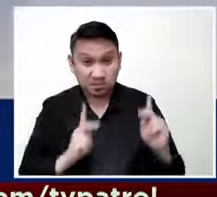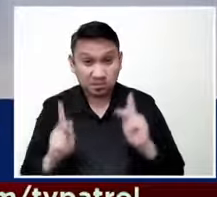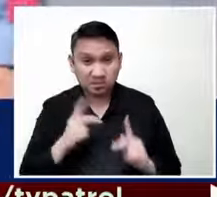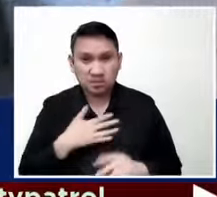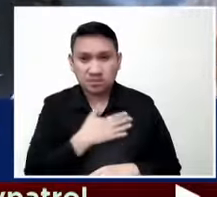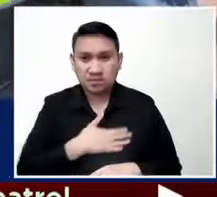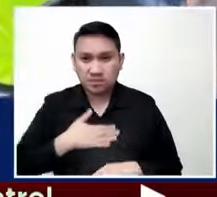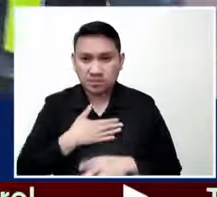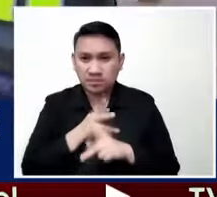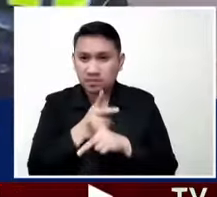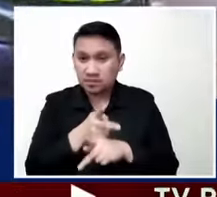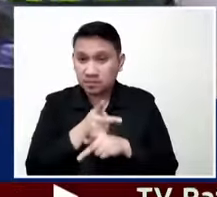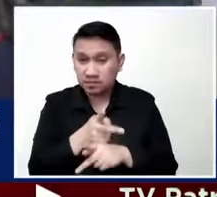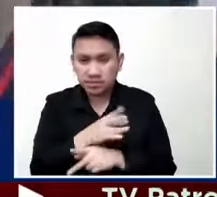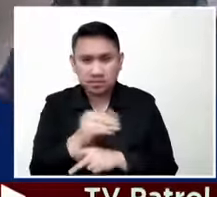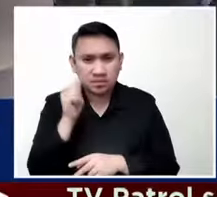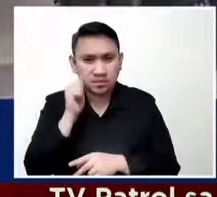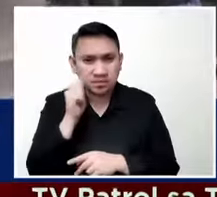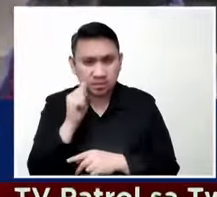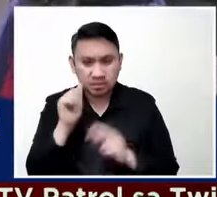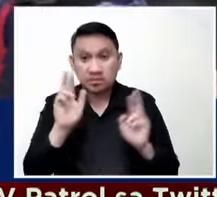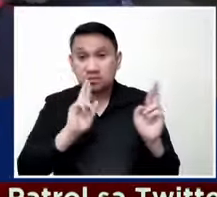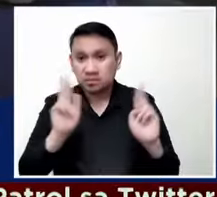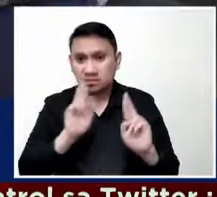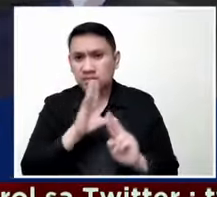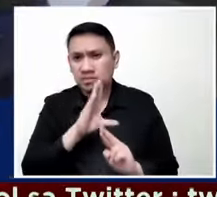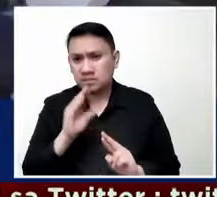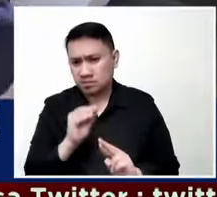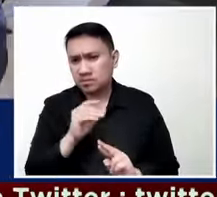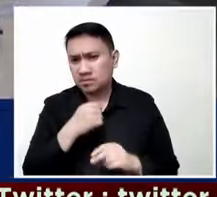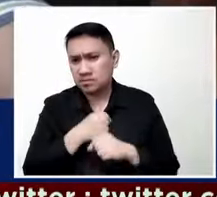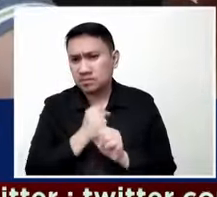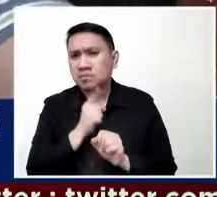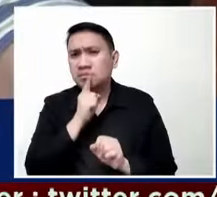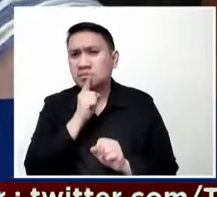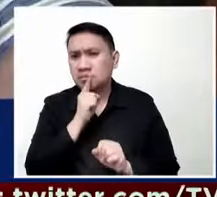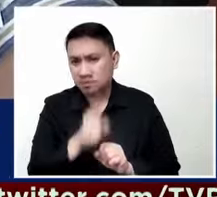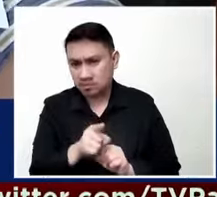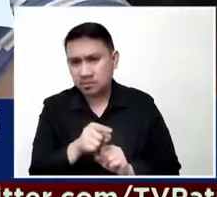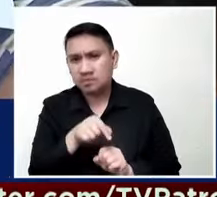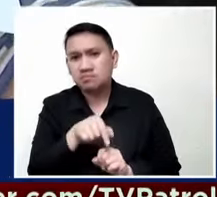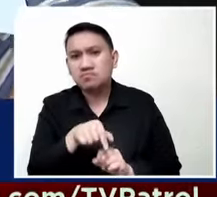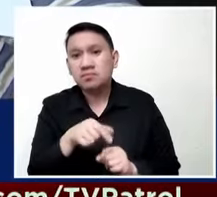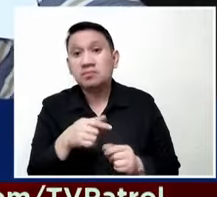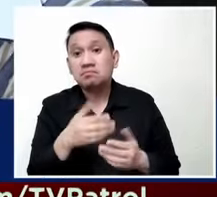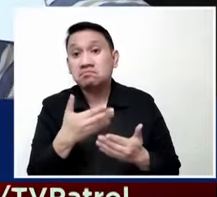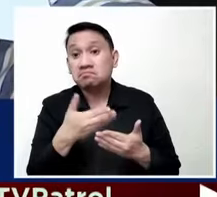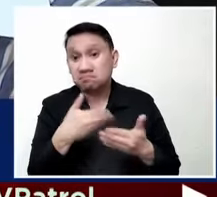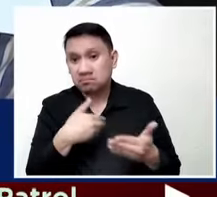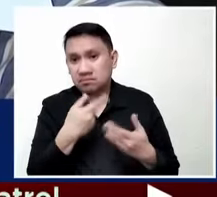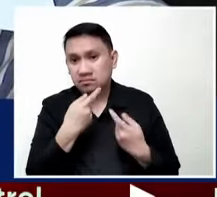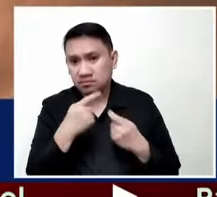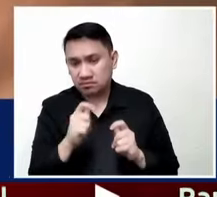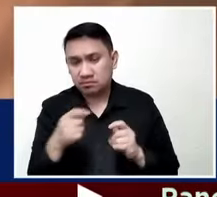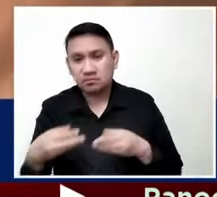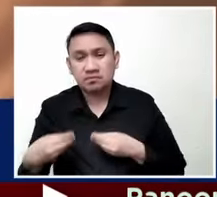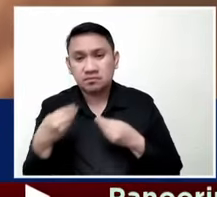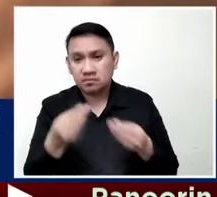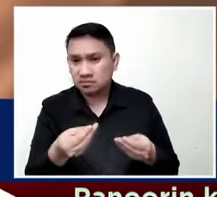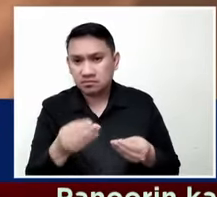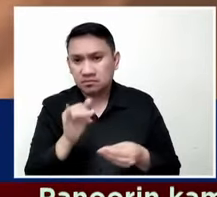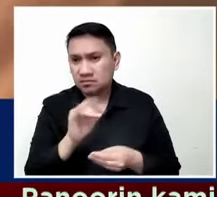mag-ingat, maging alerto at tiyakin muna na lehitimo ang katransaksyon bago magtiwala at magbigay ng anumang ID